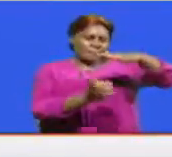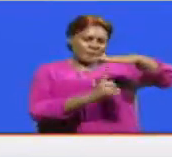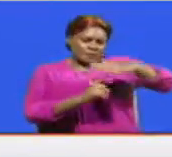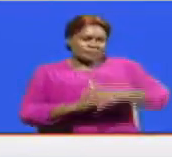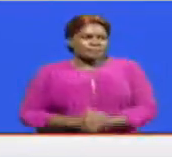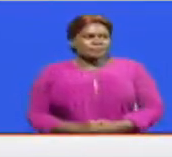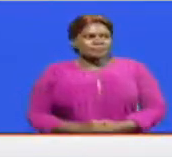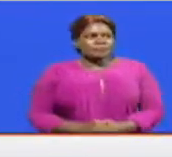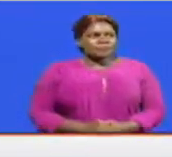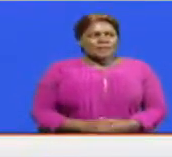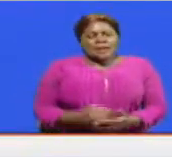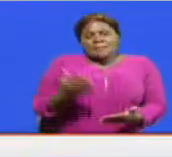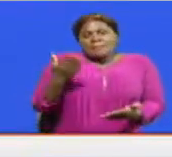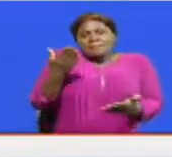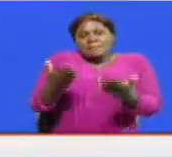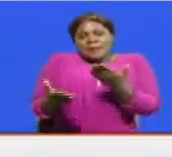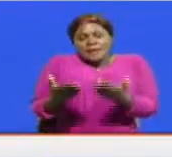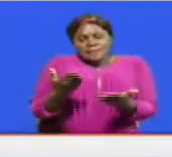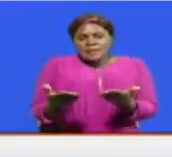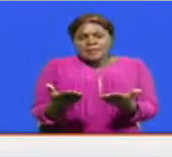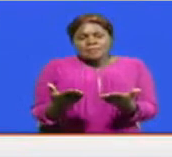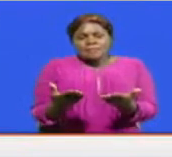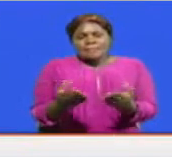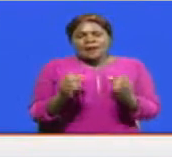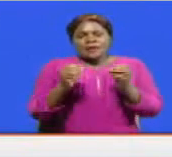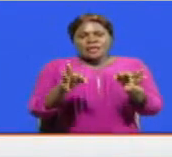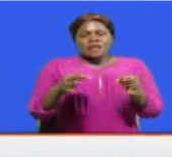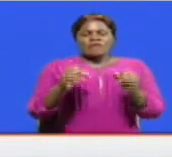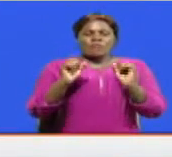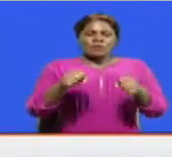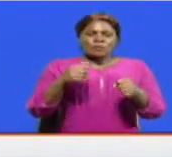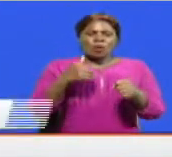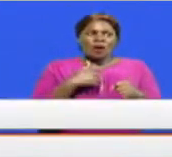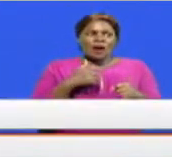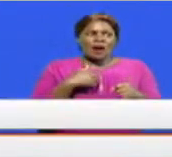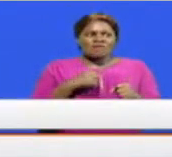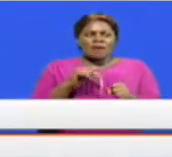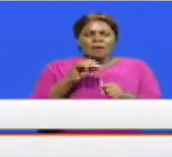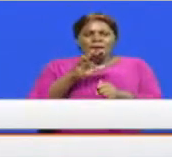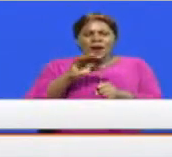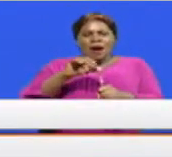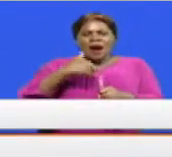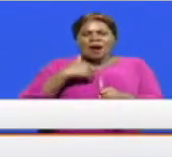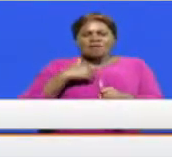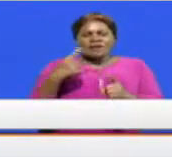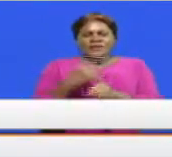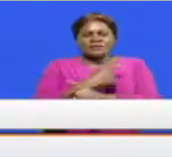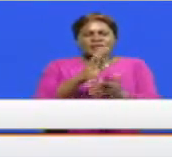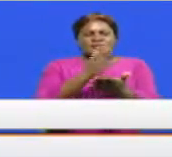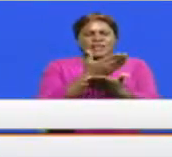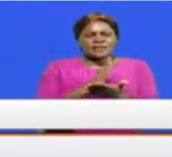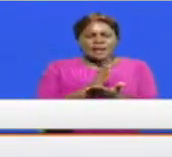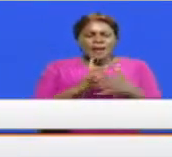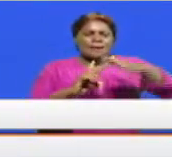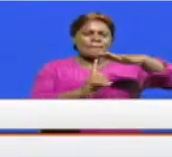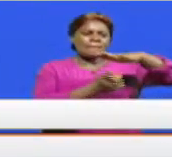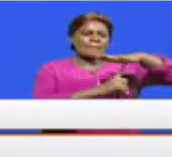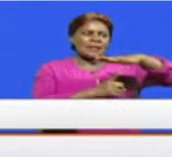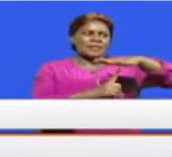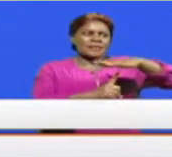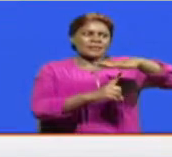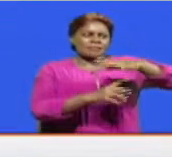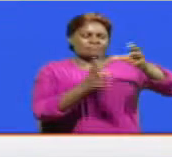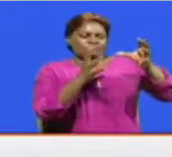It becomes very difficult when we have so many centers of power. The ministry this